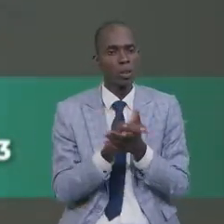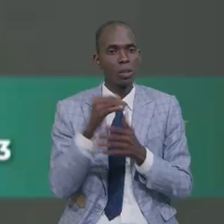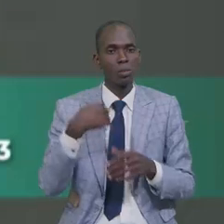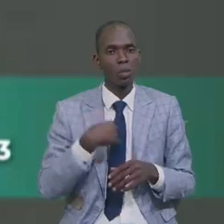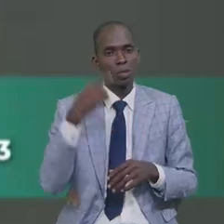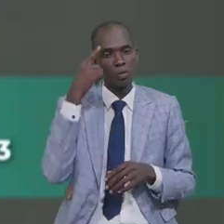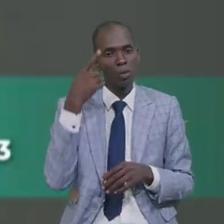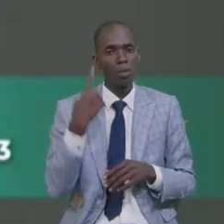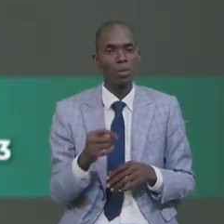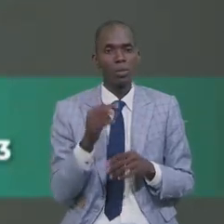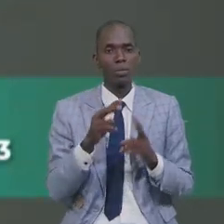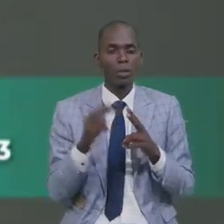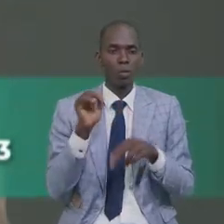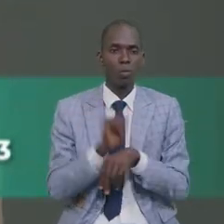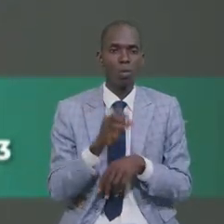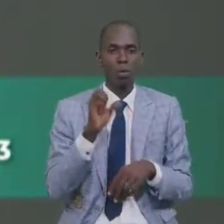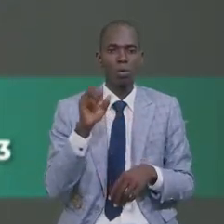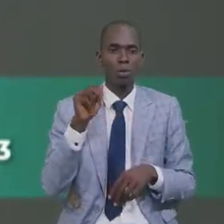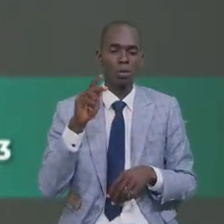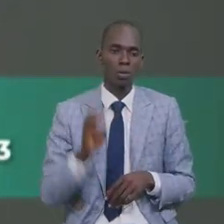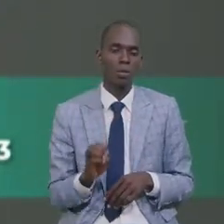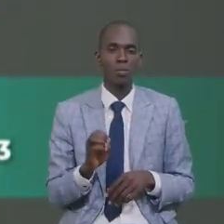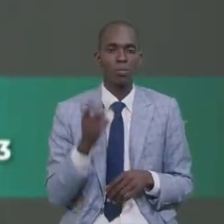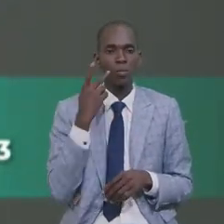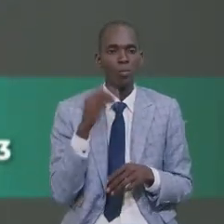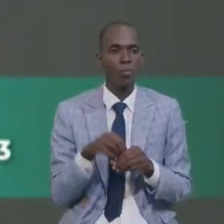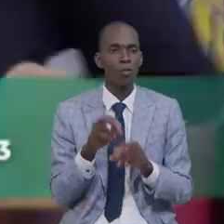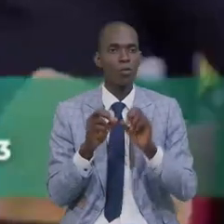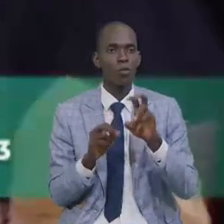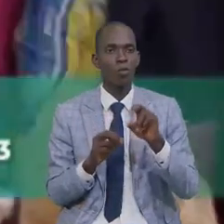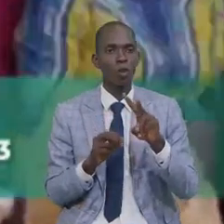Croyez du moins à cause des œuvres que le Père paie en moi.